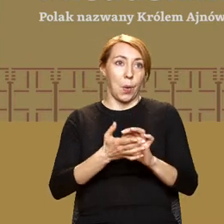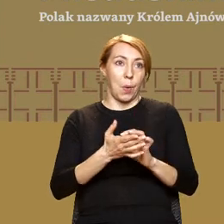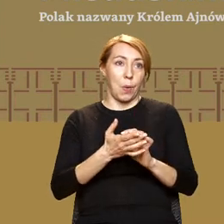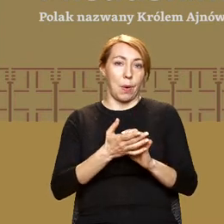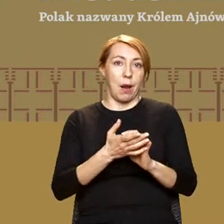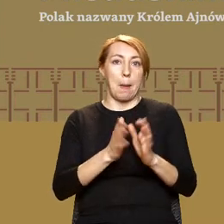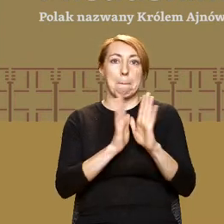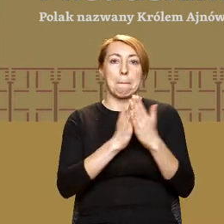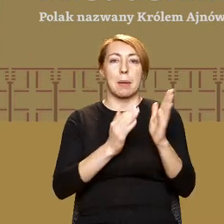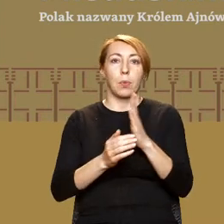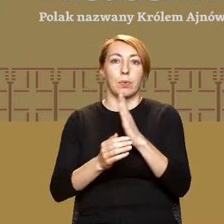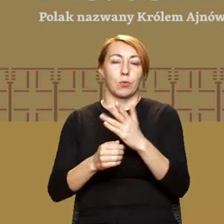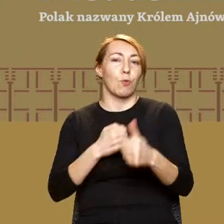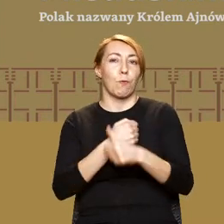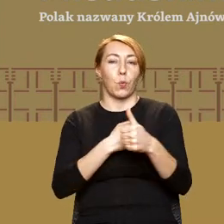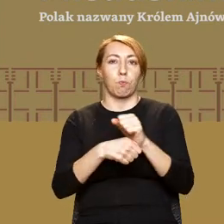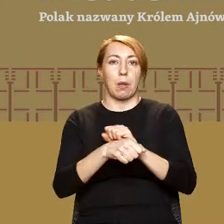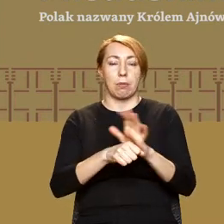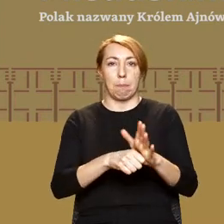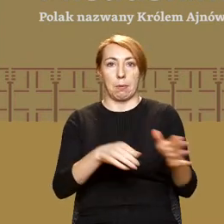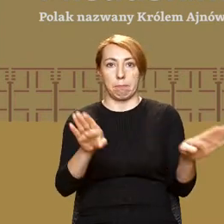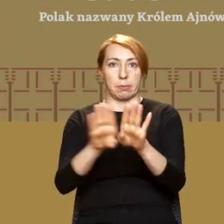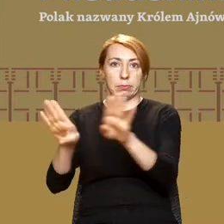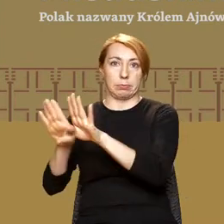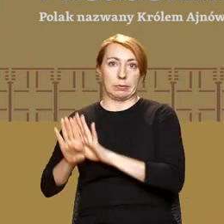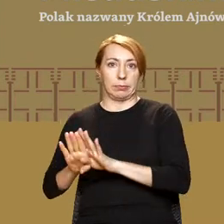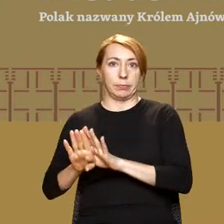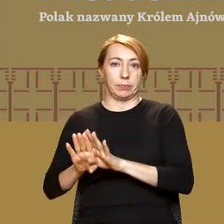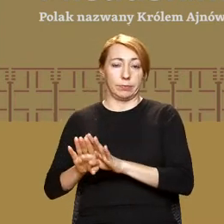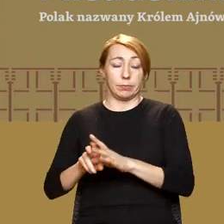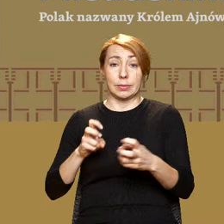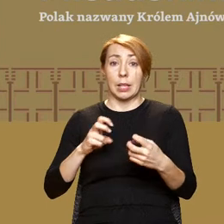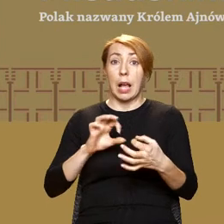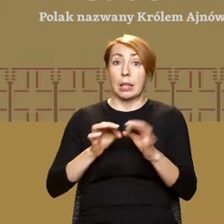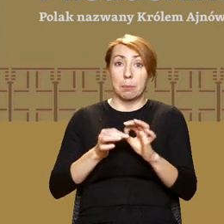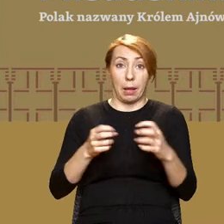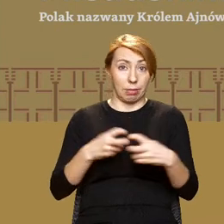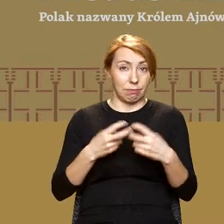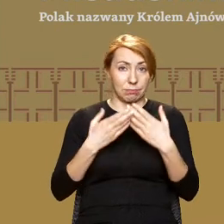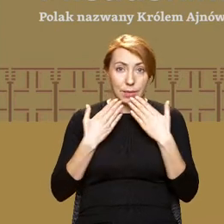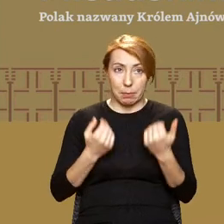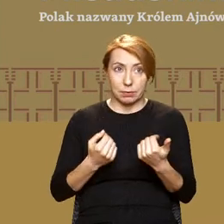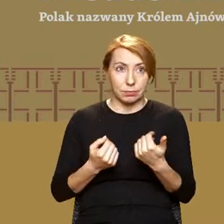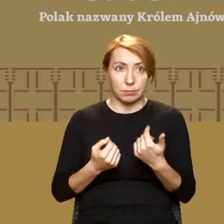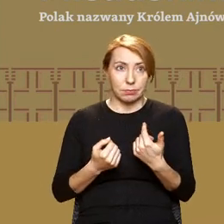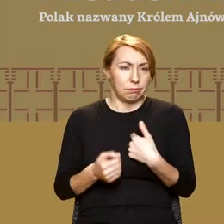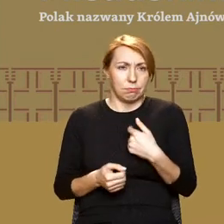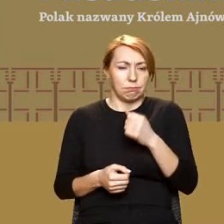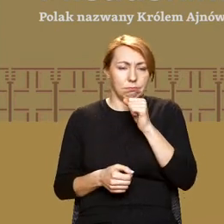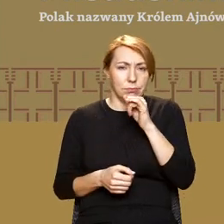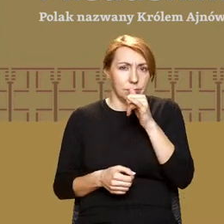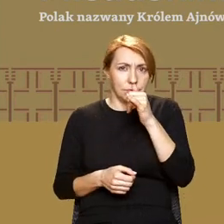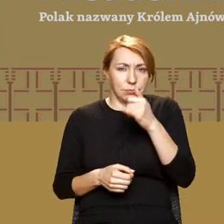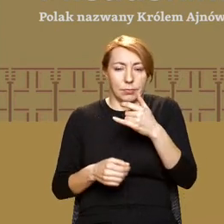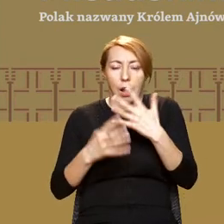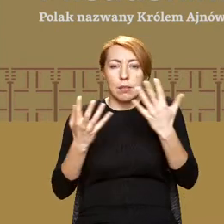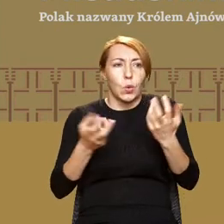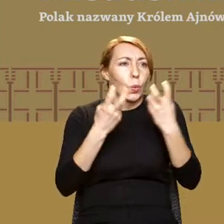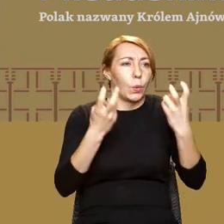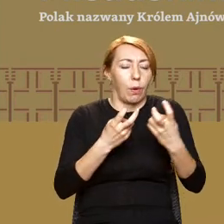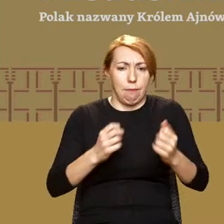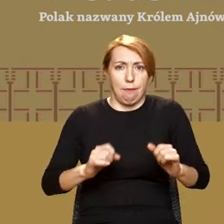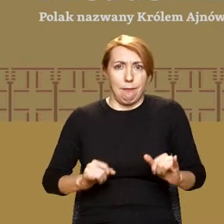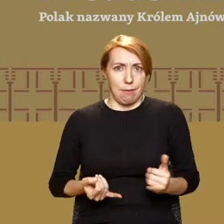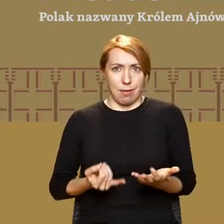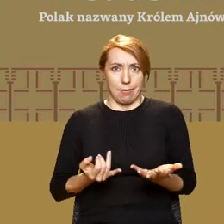czasu bibliotekach z powodu pandemii, gdyby nie internet, ja bym nigdy nie ogarnęła tego.